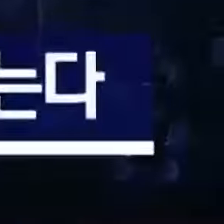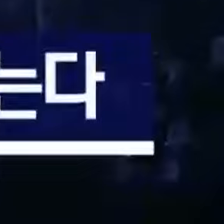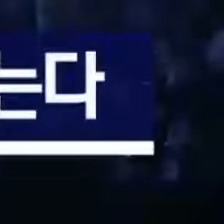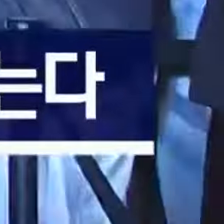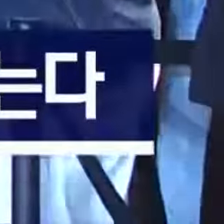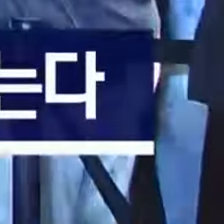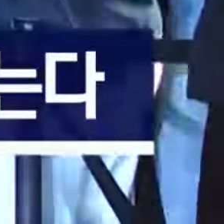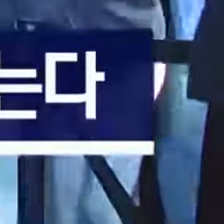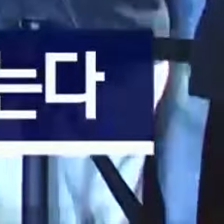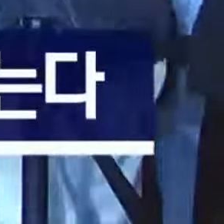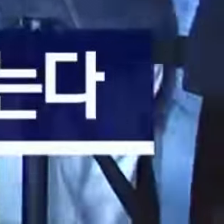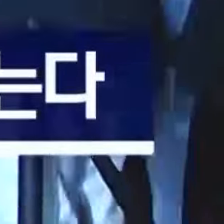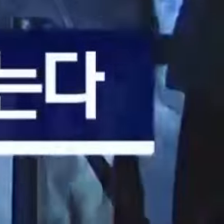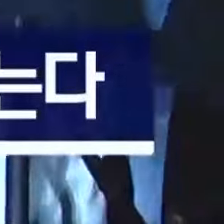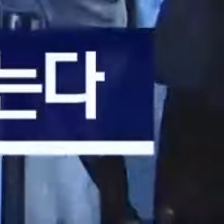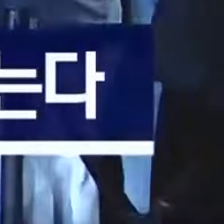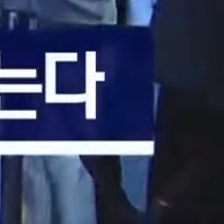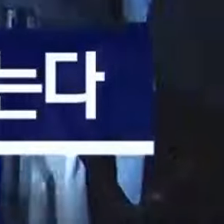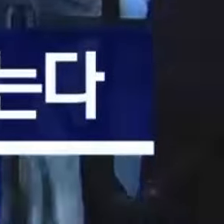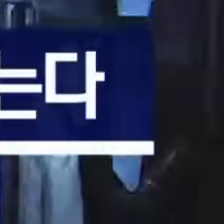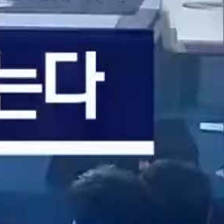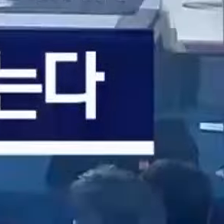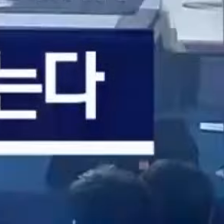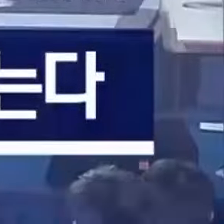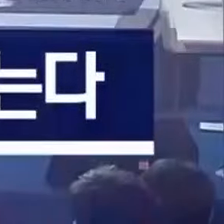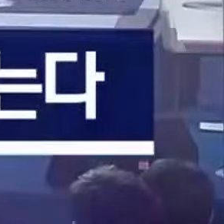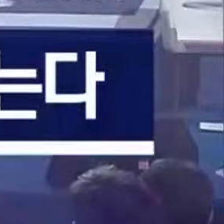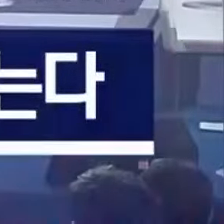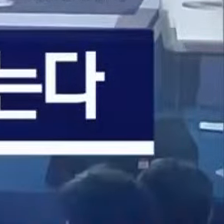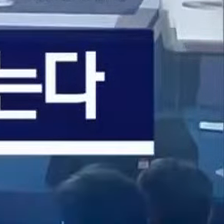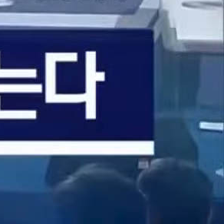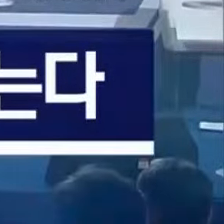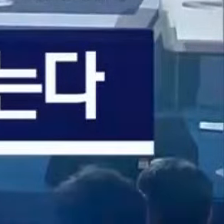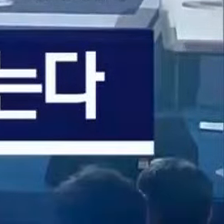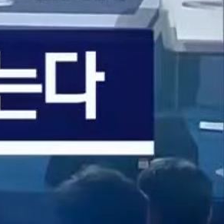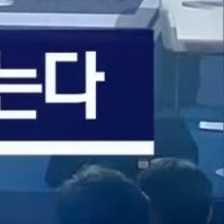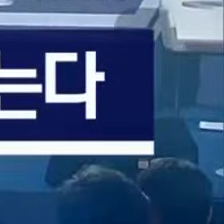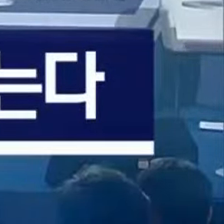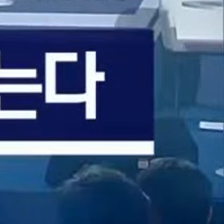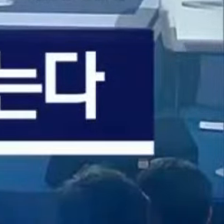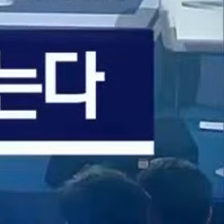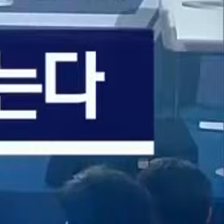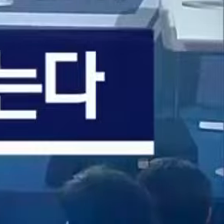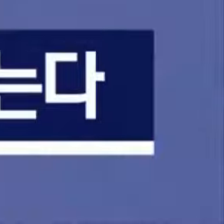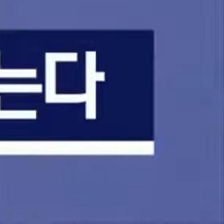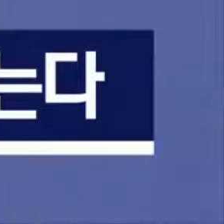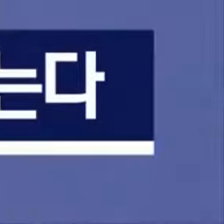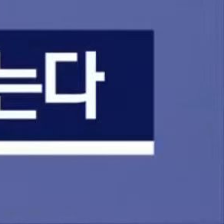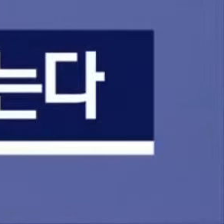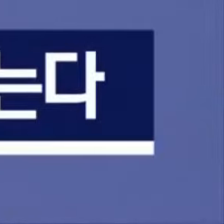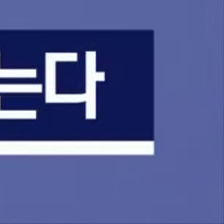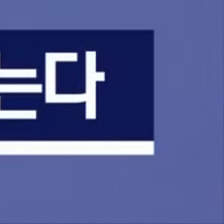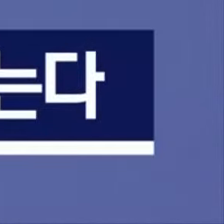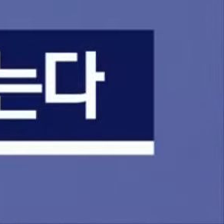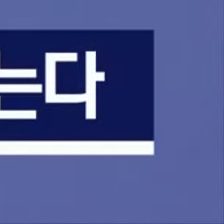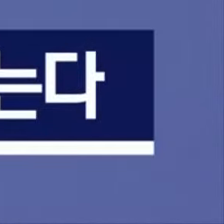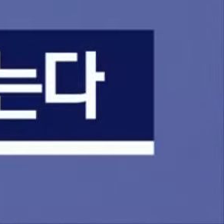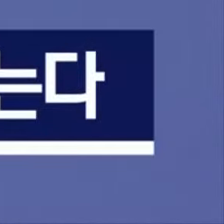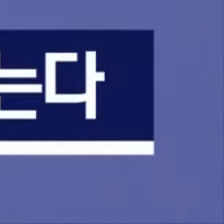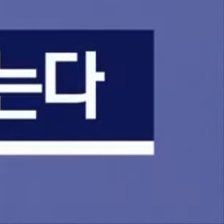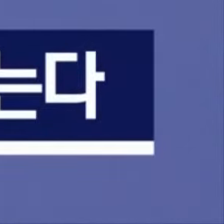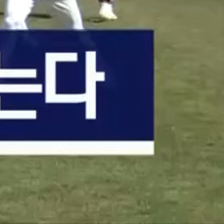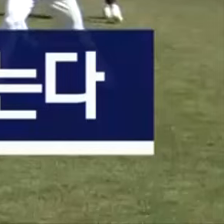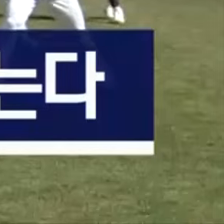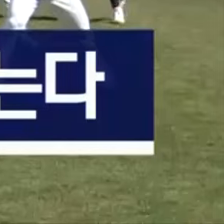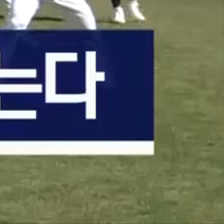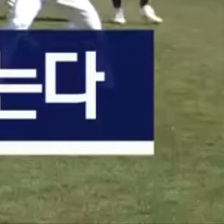프로야구 기아 타이거즈가 내일 홈 개막전을 앞두고 필승을 다짐했습니다. 팬들에게 개막전 승리를 선물하고 시즌 우승을 향해